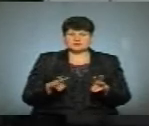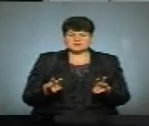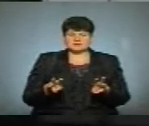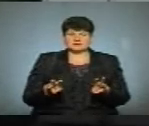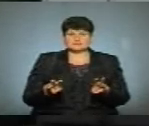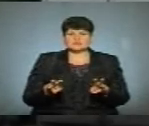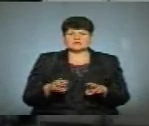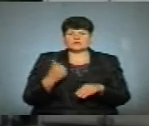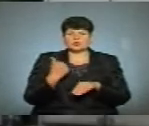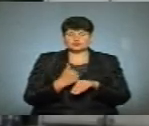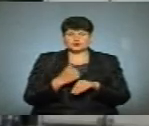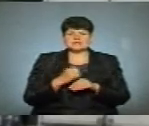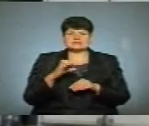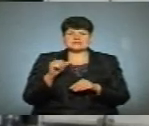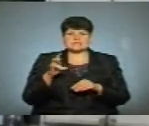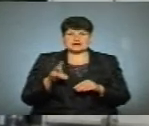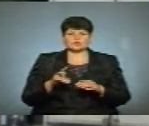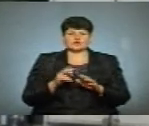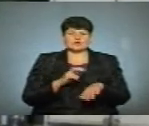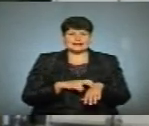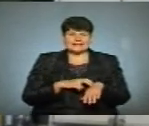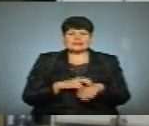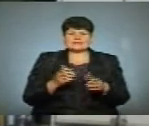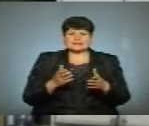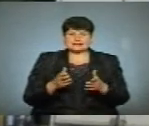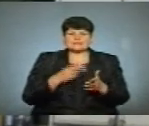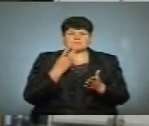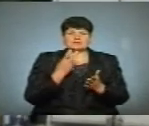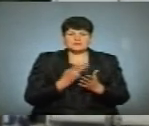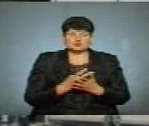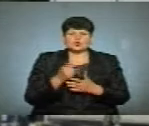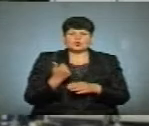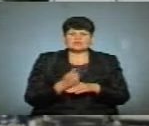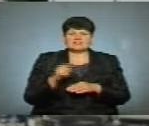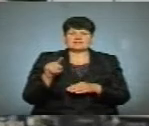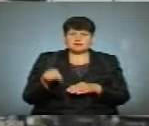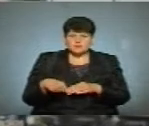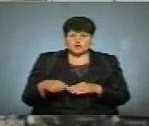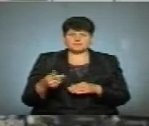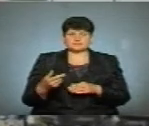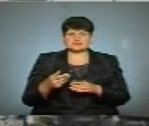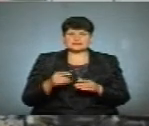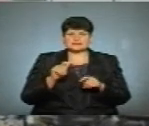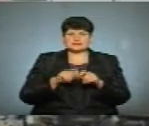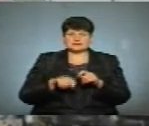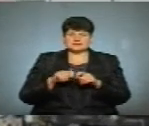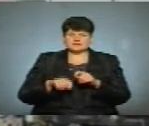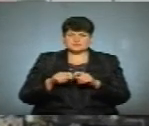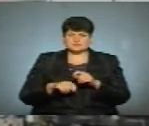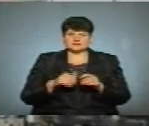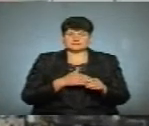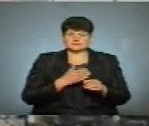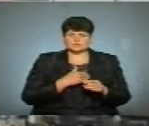14-ту постанову головного санітарного лікаря, який, де передбачено основні вимоги, а саме скринінг на вході